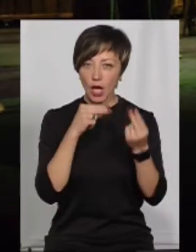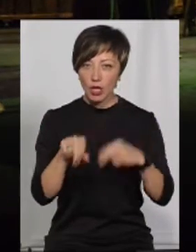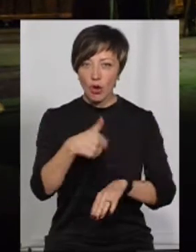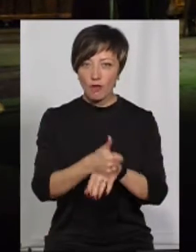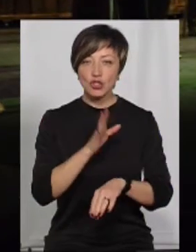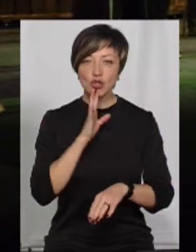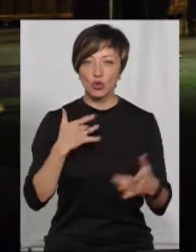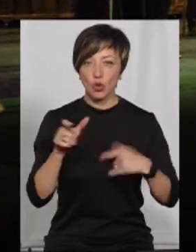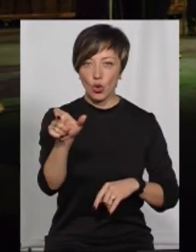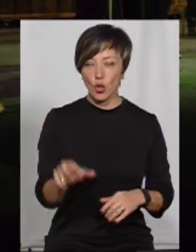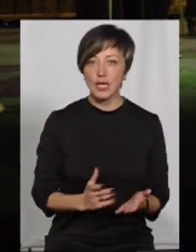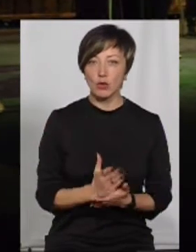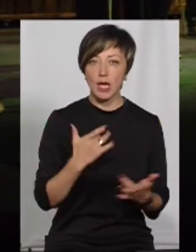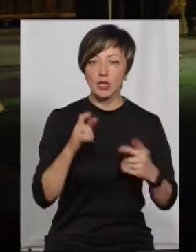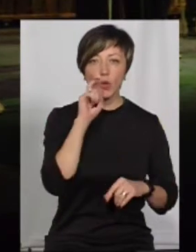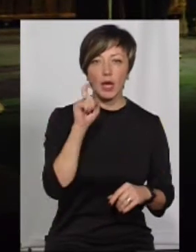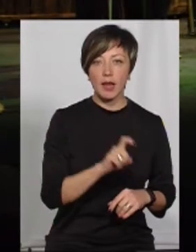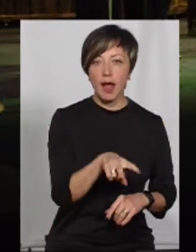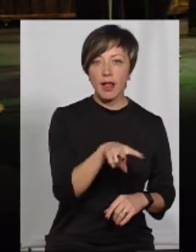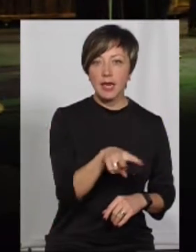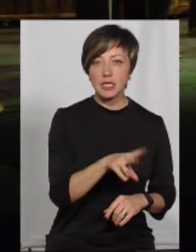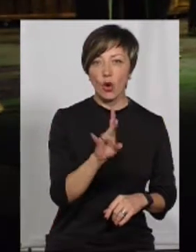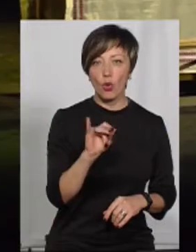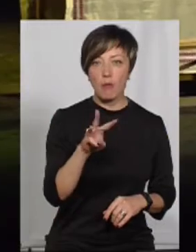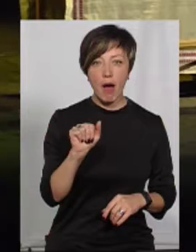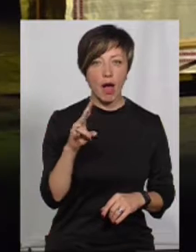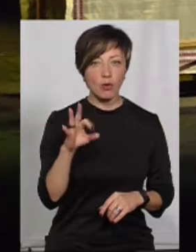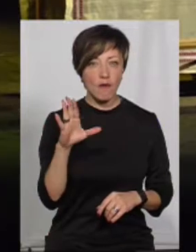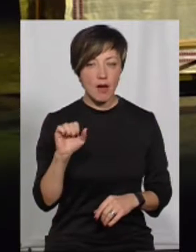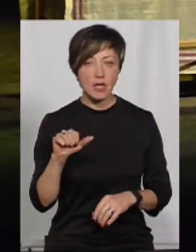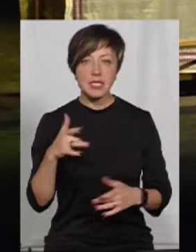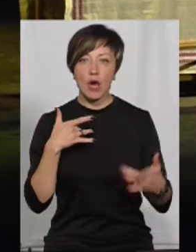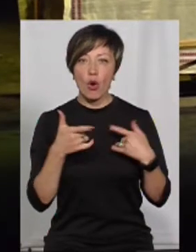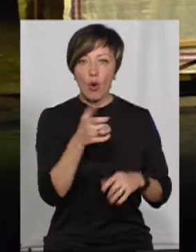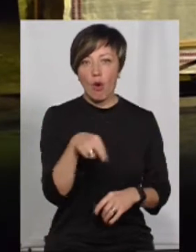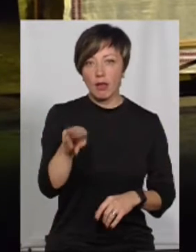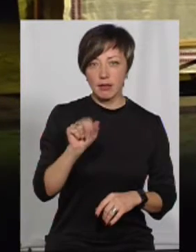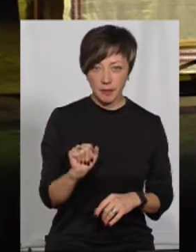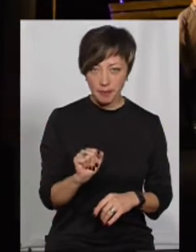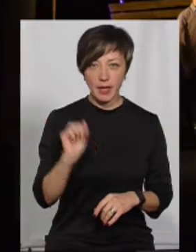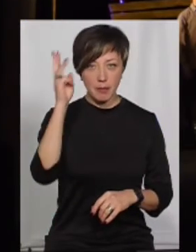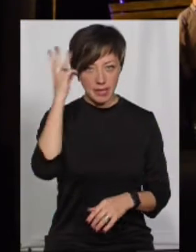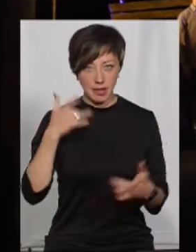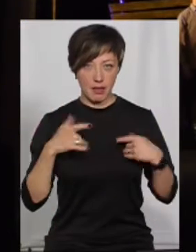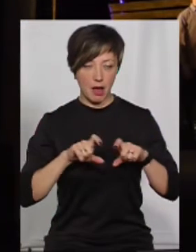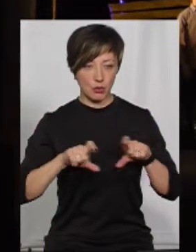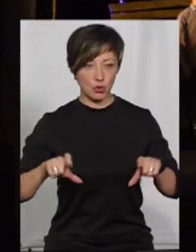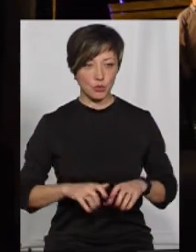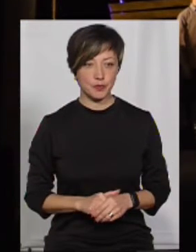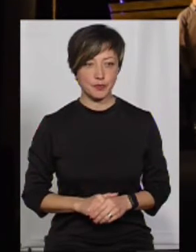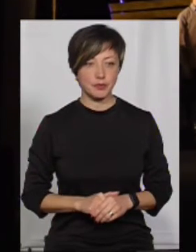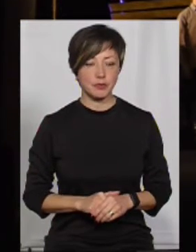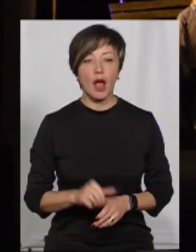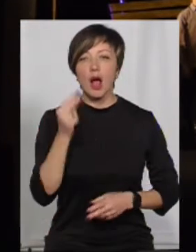жіночу роль отримала заслужена артистка України Лариса Курманова за роль Голди у виставі «Теві Тевель» Хмельницького театру імені Михайла